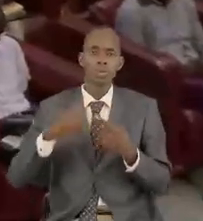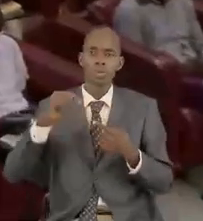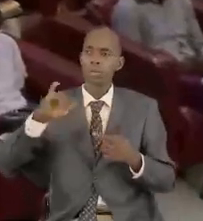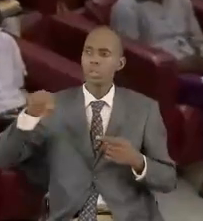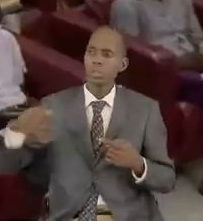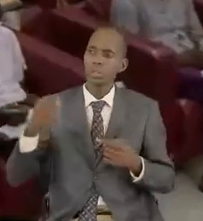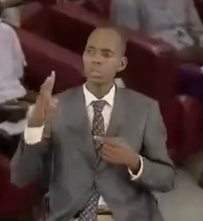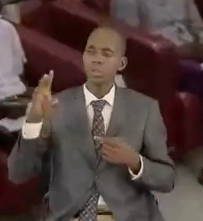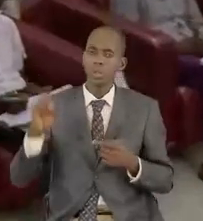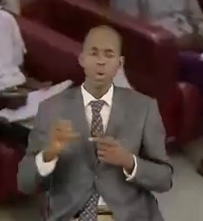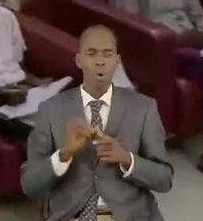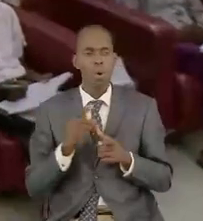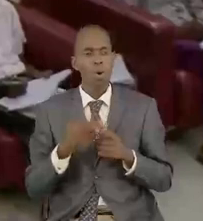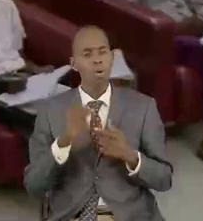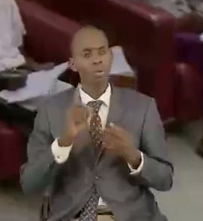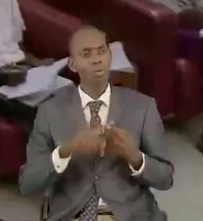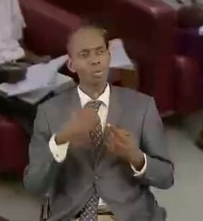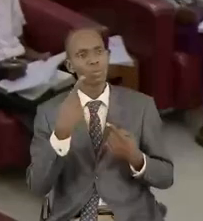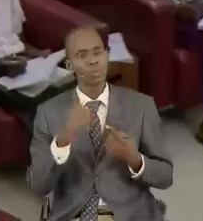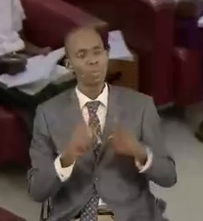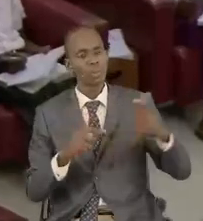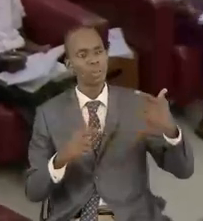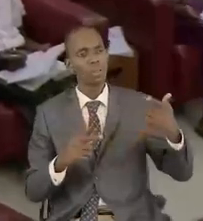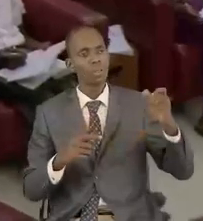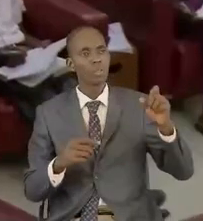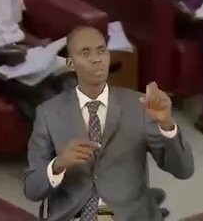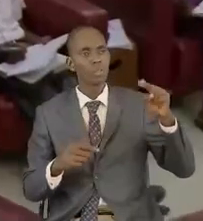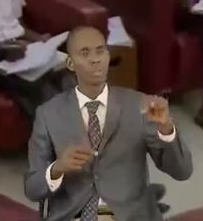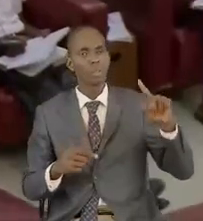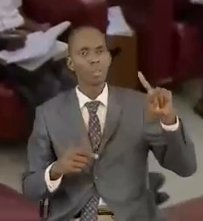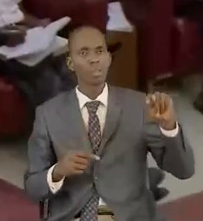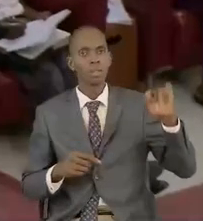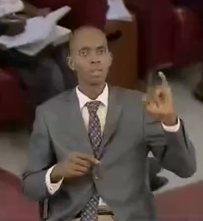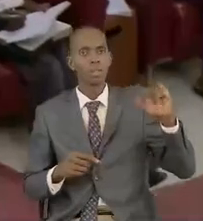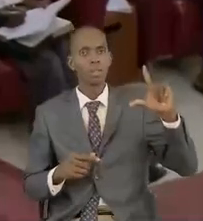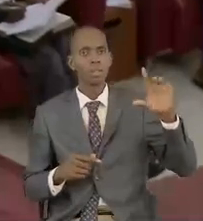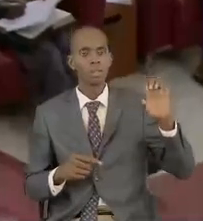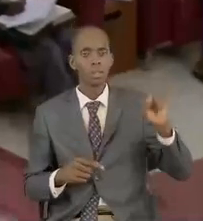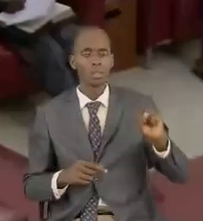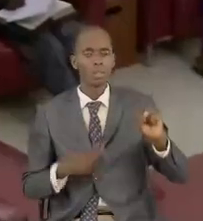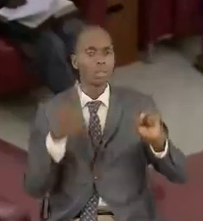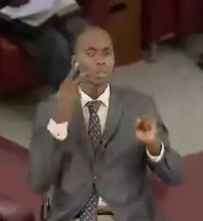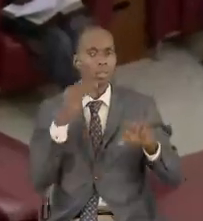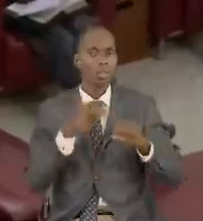comment le salut vient-il aux juifs ou